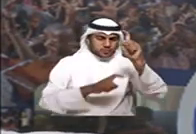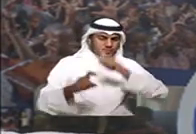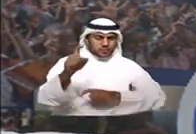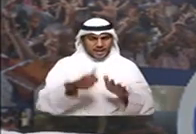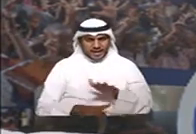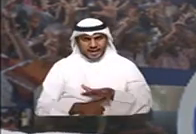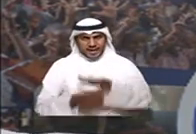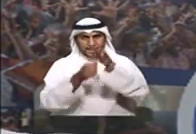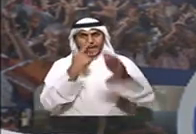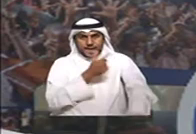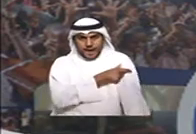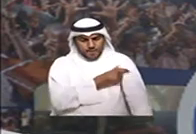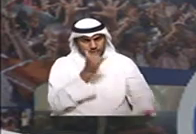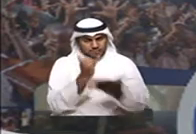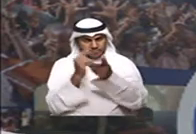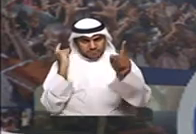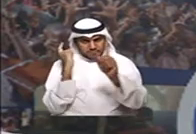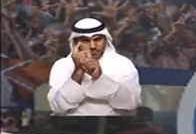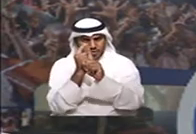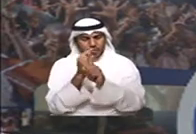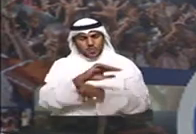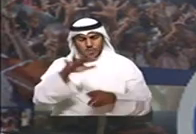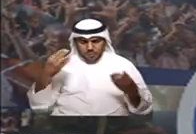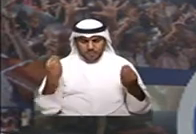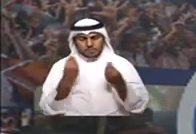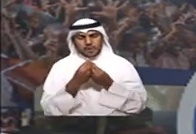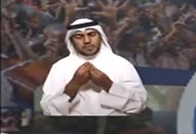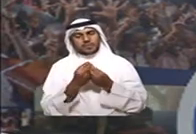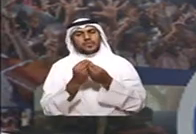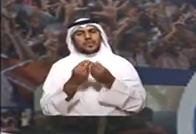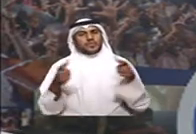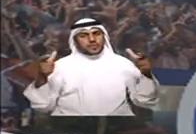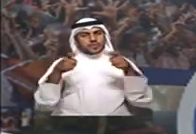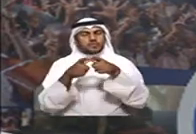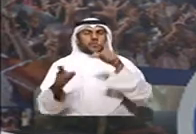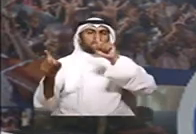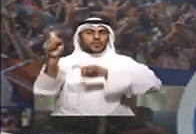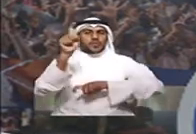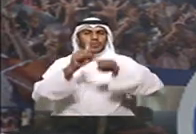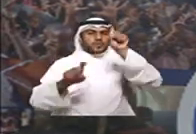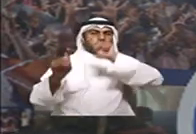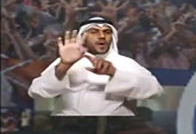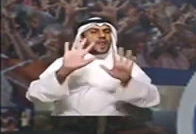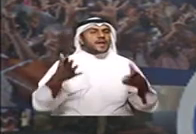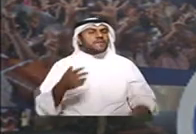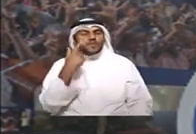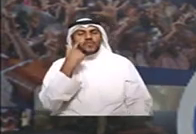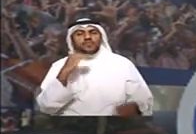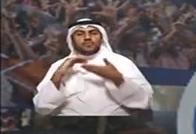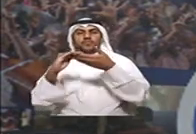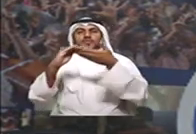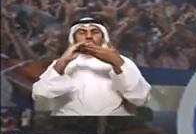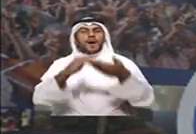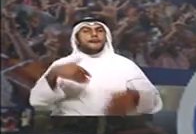الساير والأمين العام مهل برجس في الجمعية، والطبع اطلع على المساعدات المقدمة من جمعية الهلال